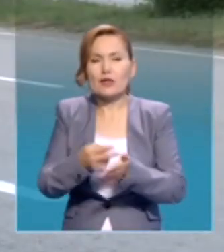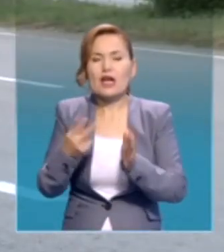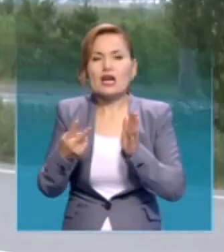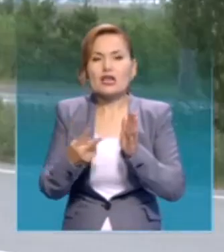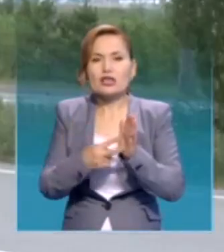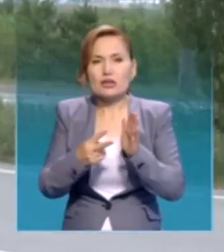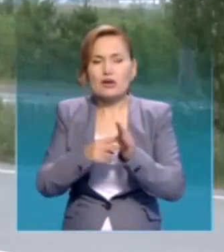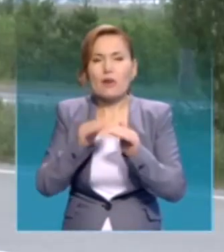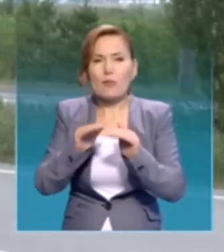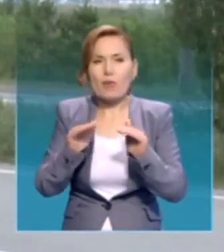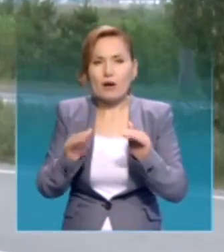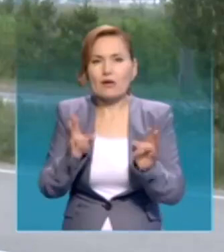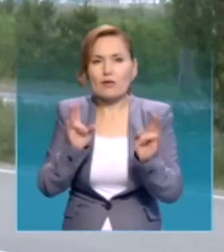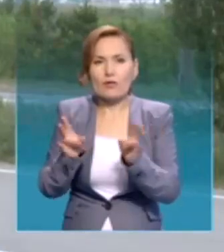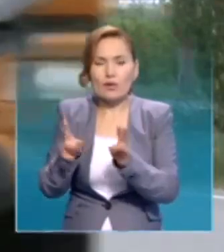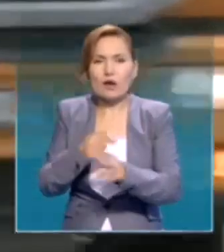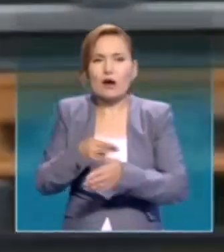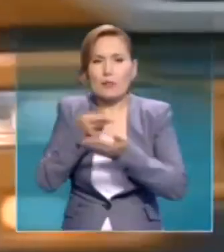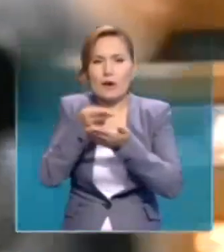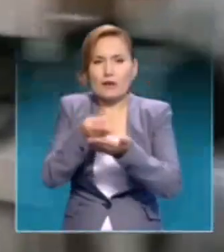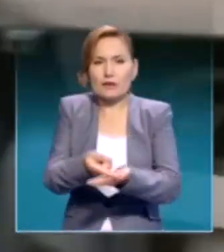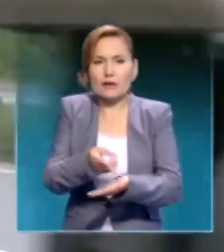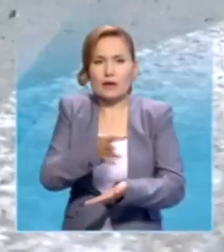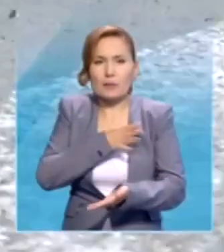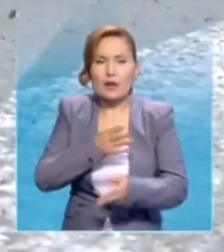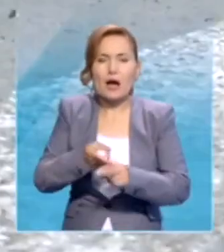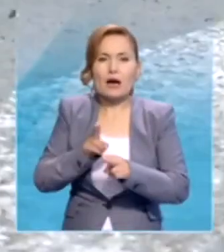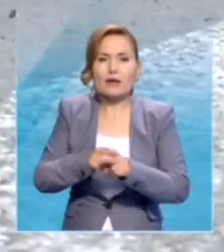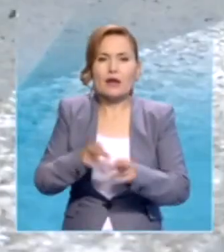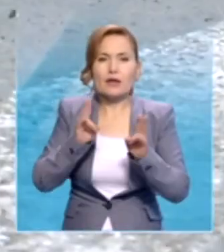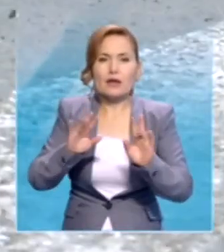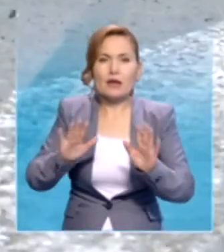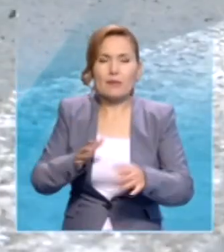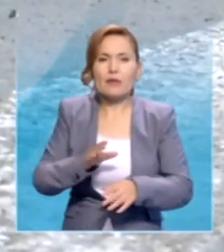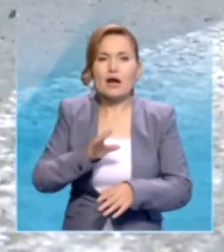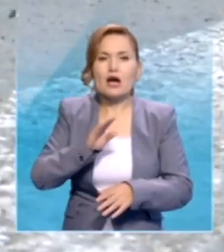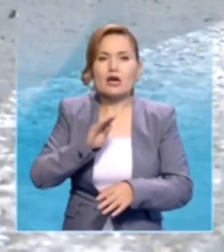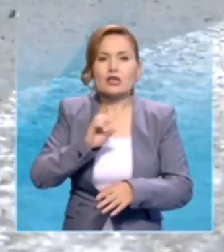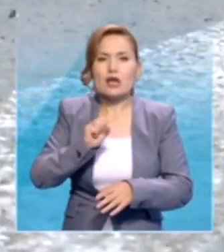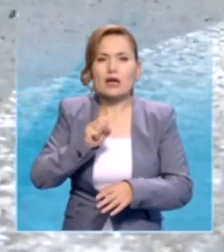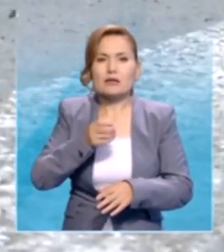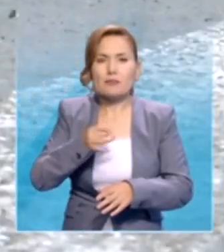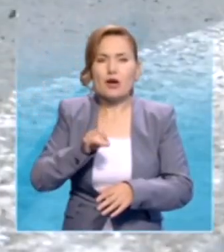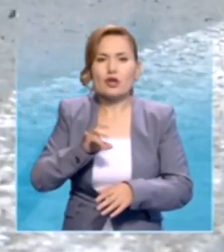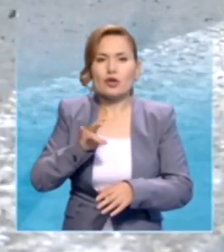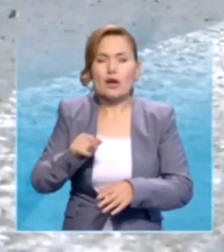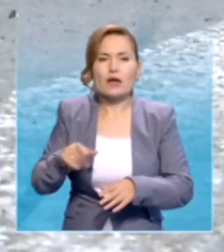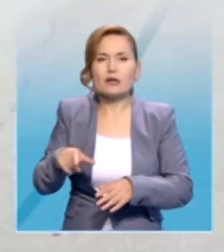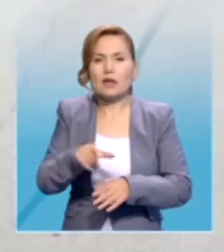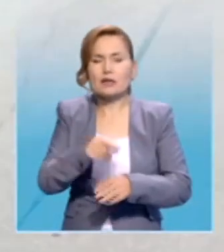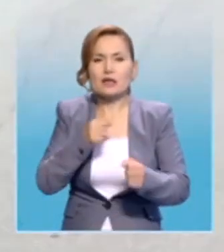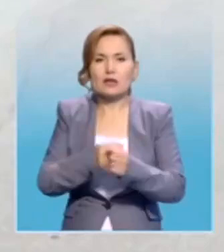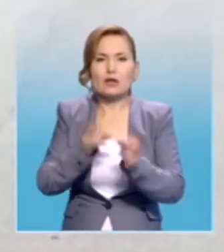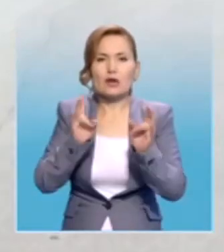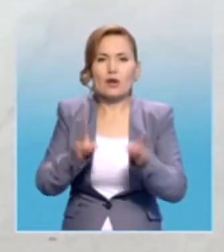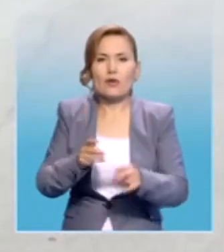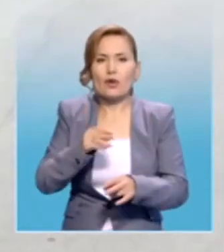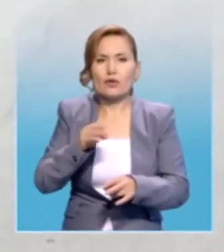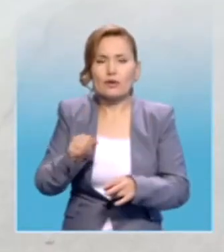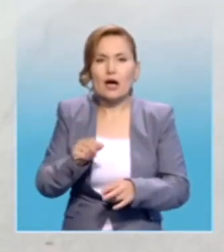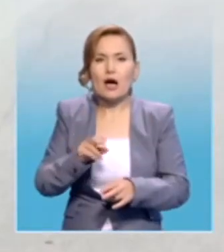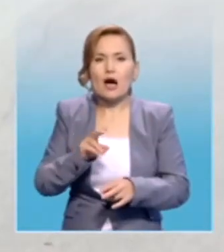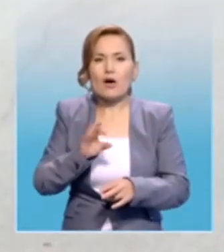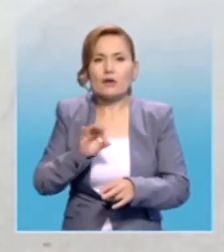7-еуі бала, барлығы жақын маңдағы елді мекендегі ауруханаға жеткізілді. Қайғылы жағдай Жараспай Нұра трассасында болған. Honda Odyssey